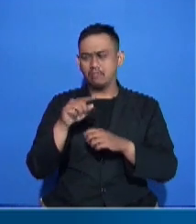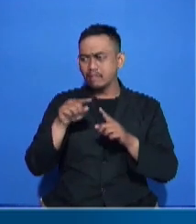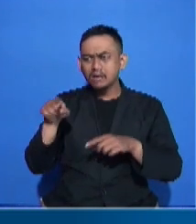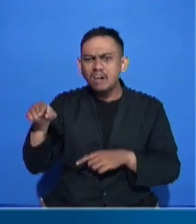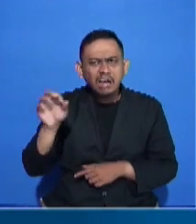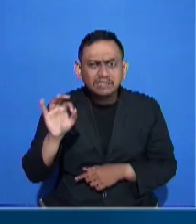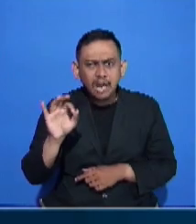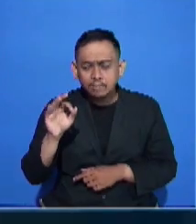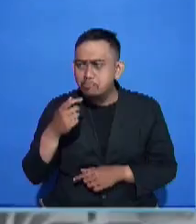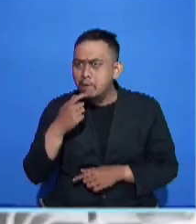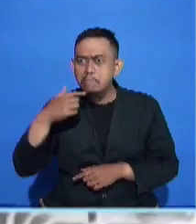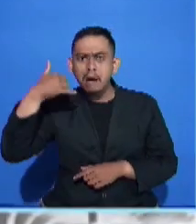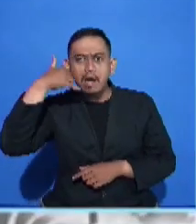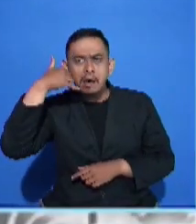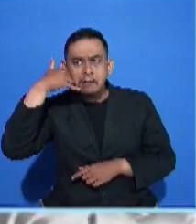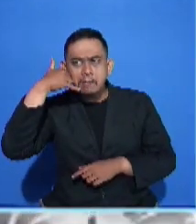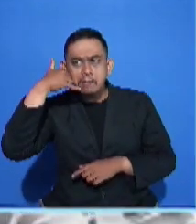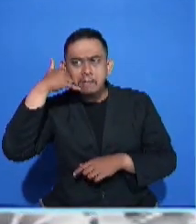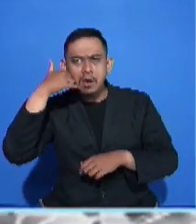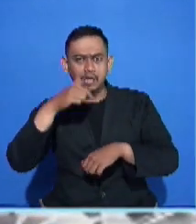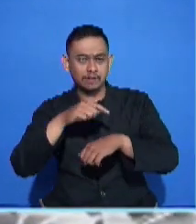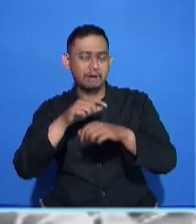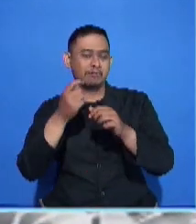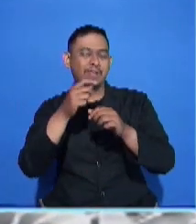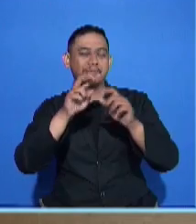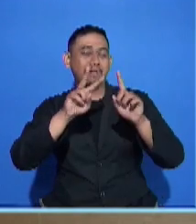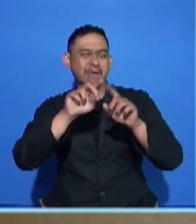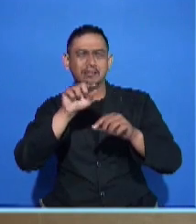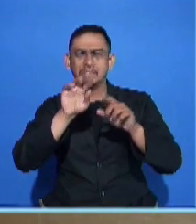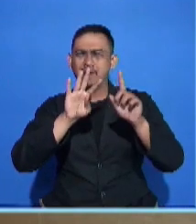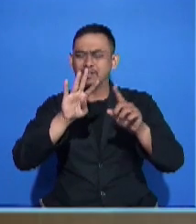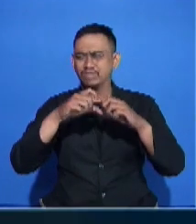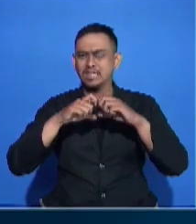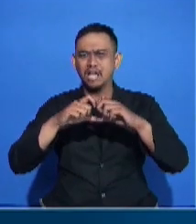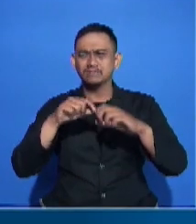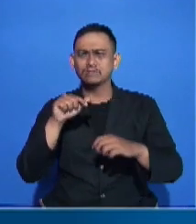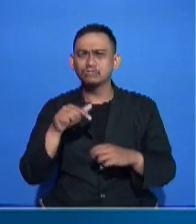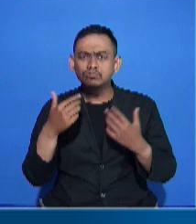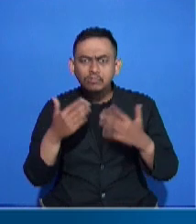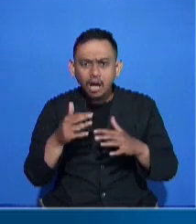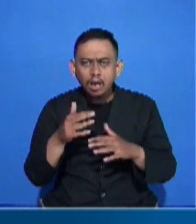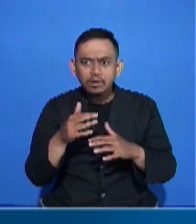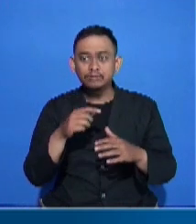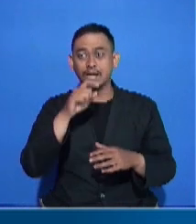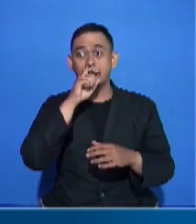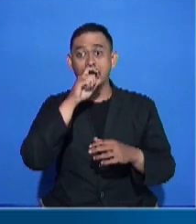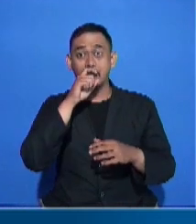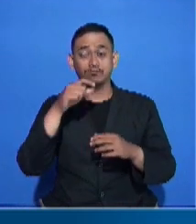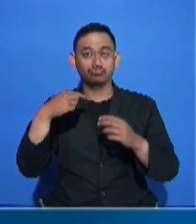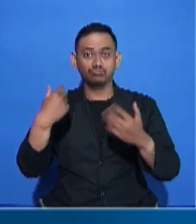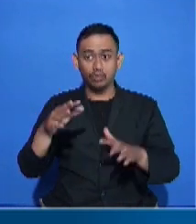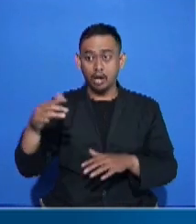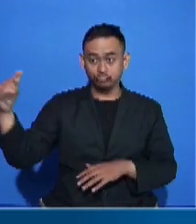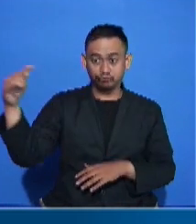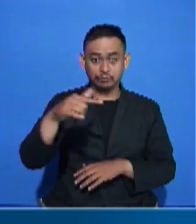pada tanggal 12 Februari 2023 Bapak Raffi akan mendarat di Jakarta pada